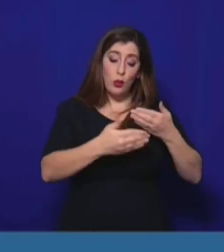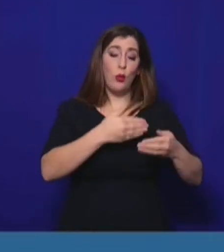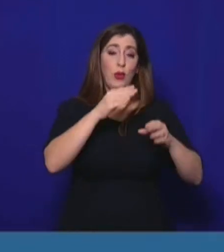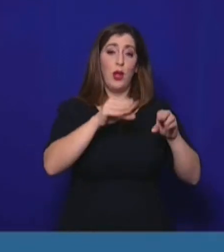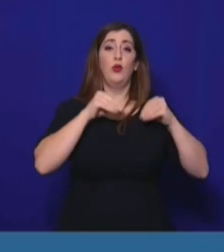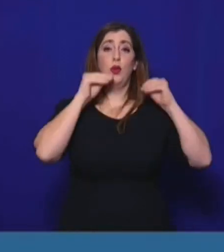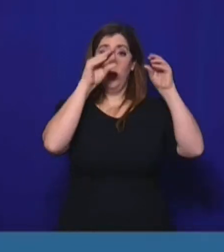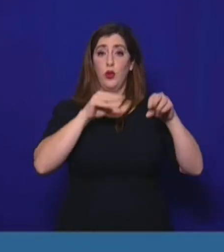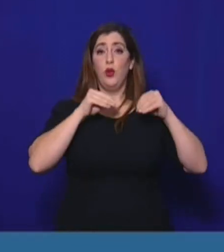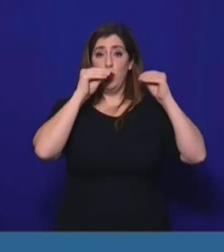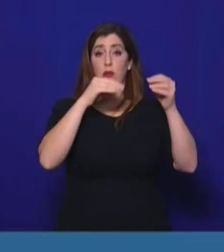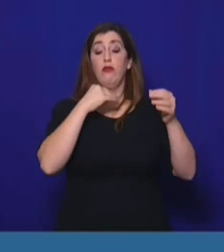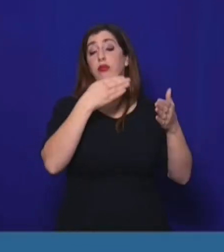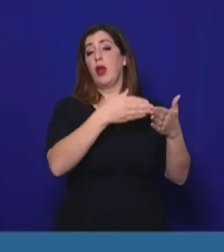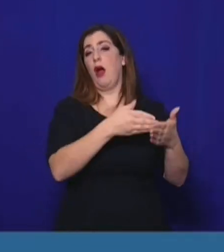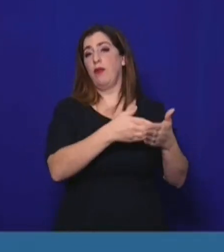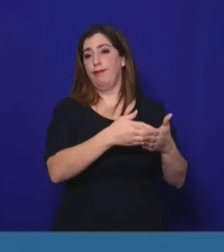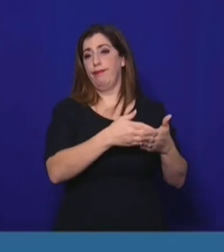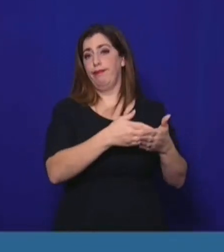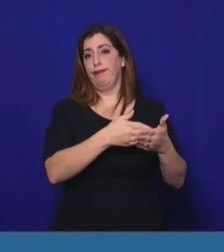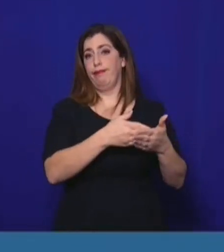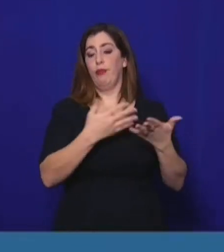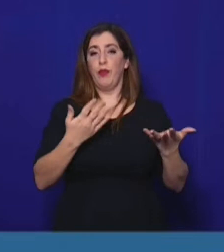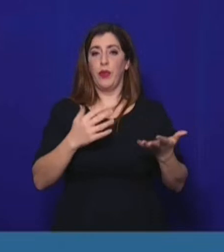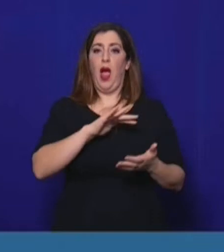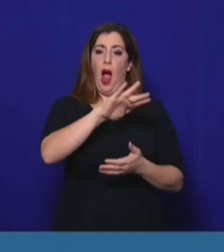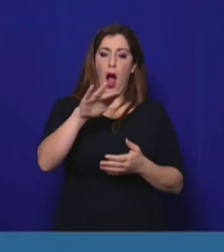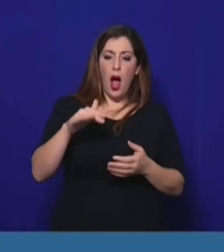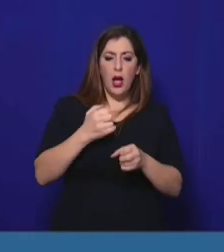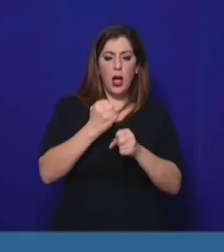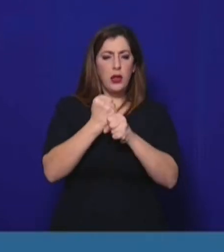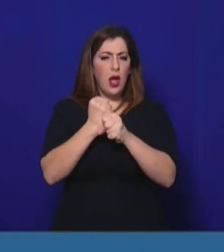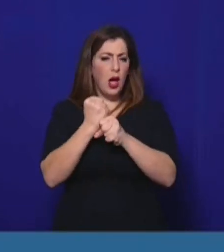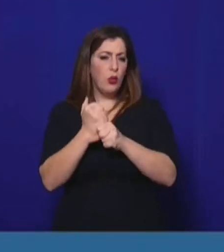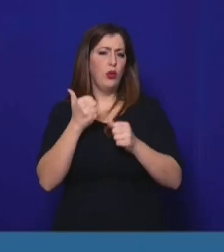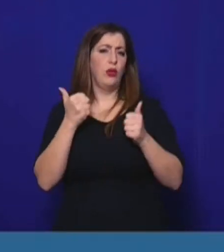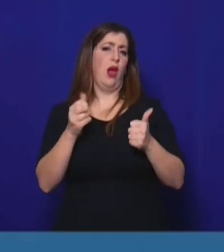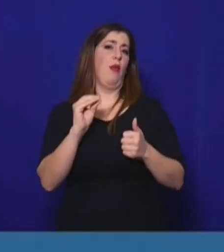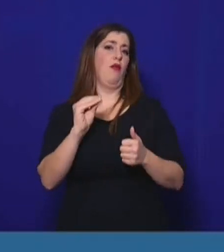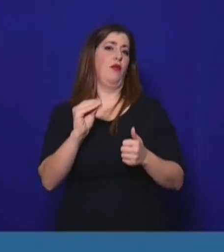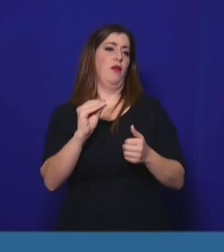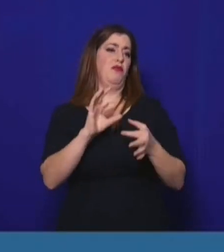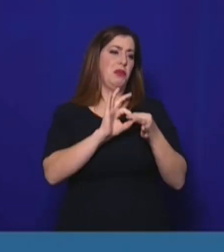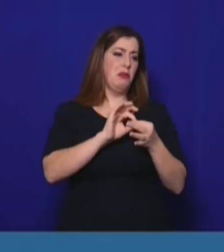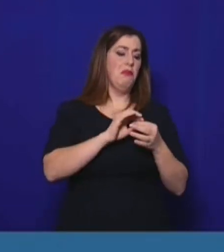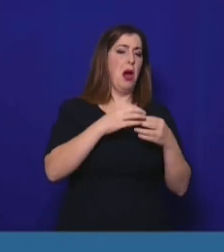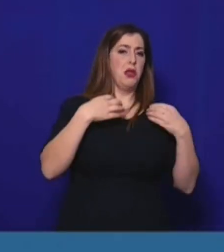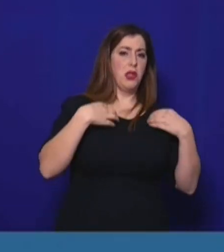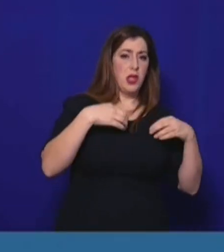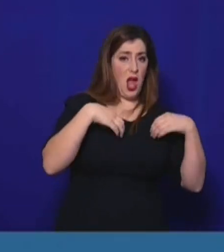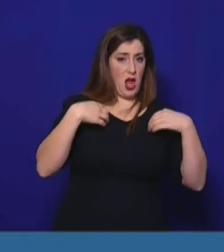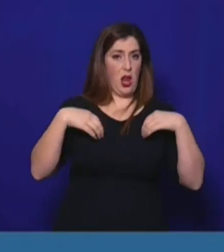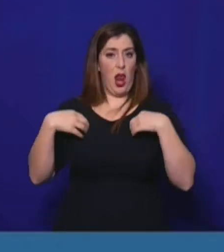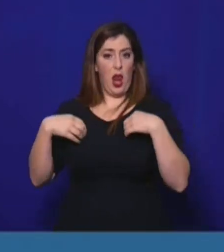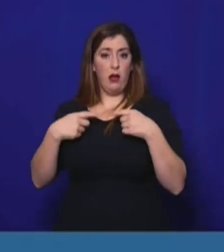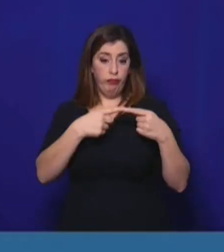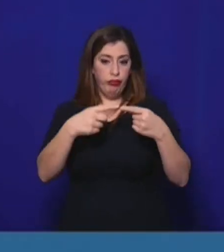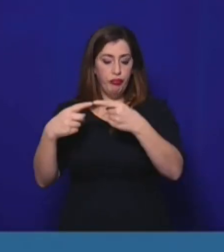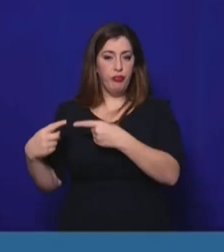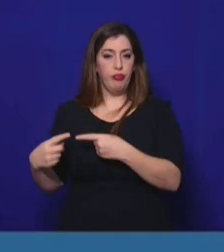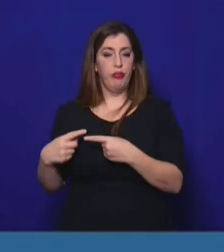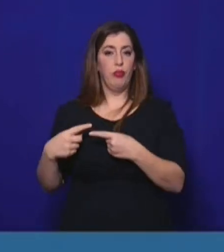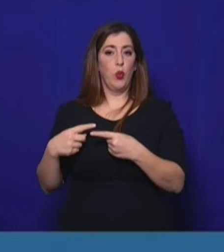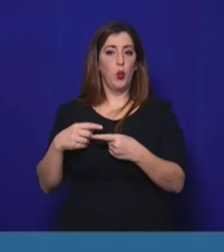bżonn. U aħna għandna kollaborazzjoni tajba ħafna ma' l-iskejjel, ħdimna mill-bidunet tal-pandemija bil-mezzi